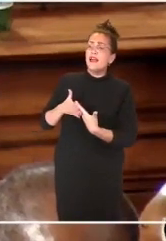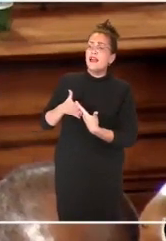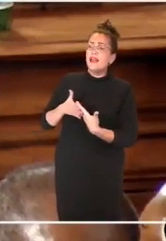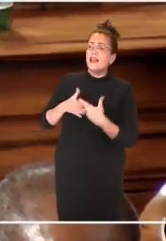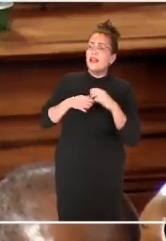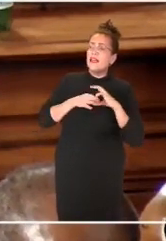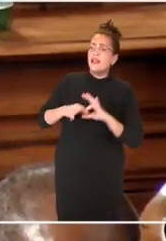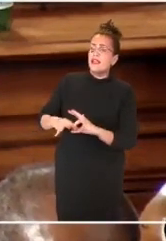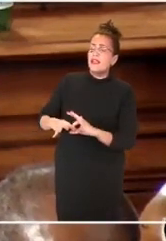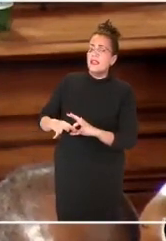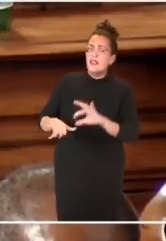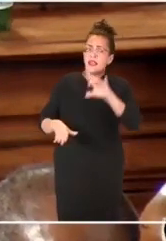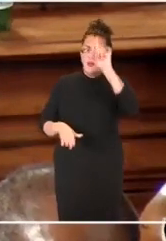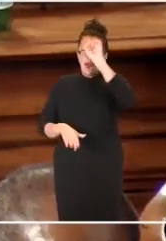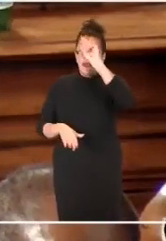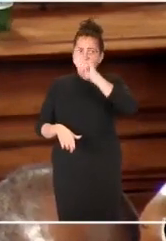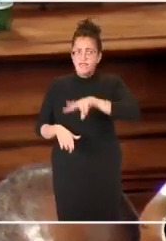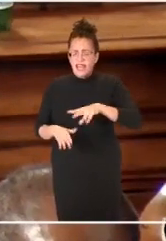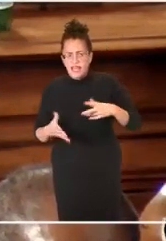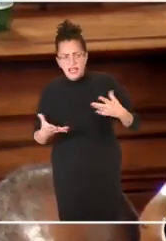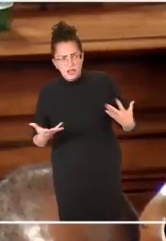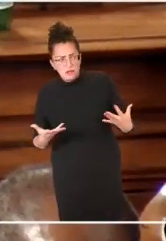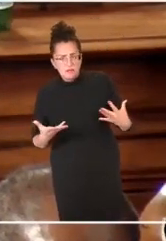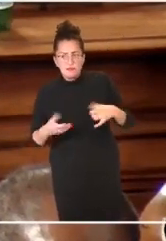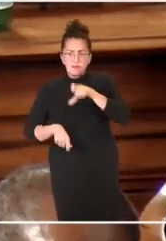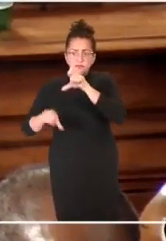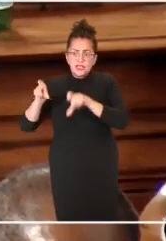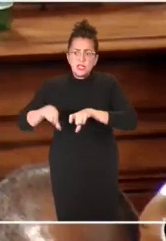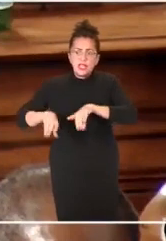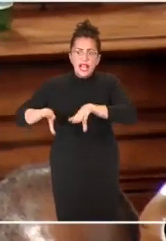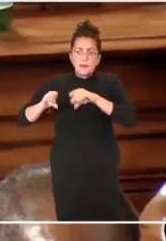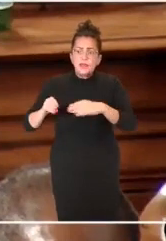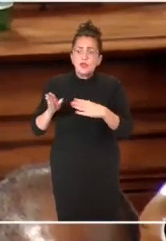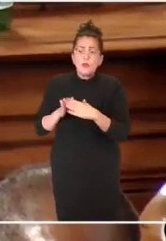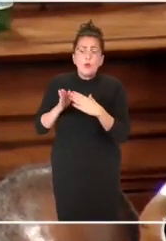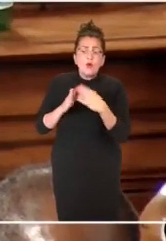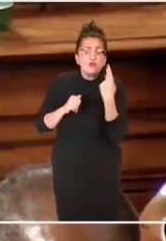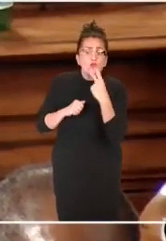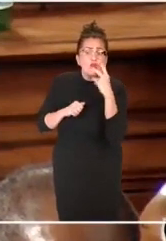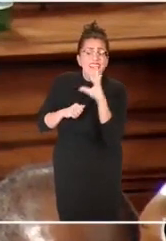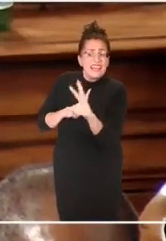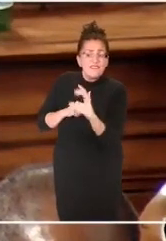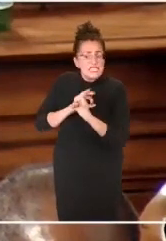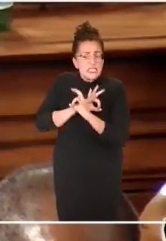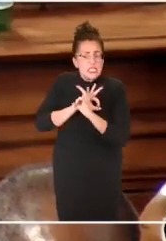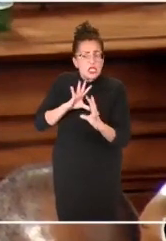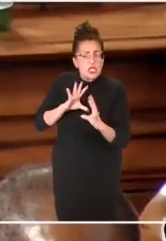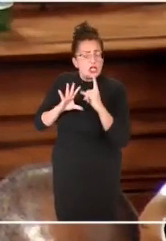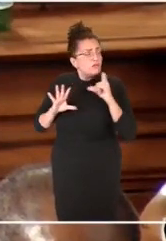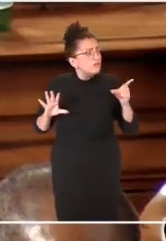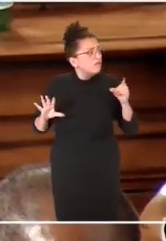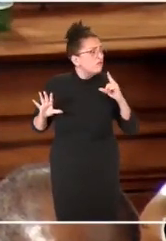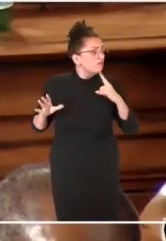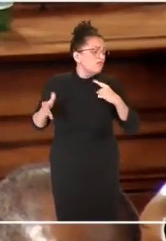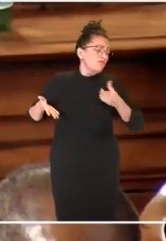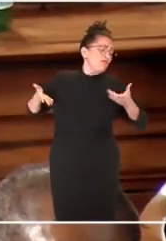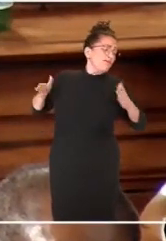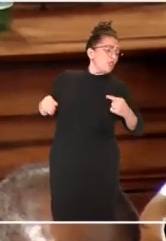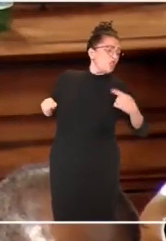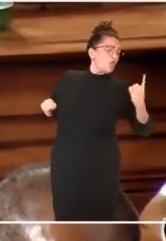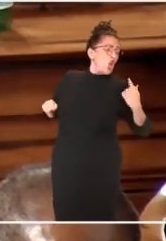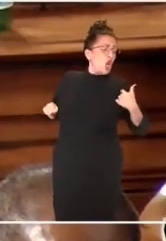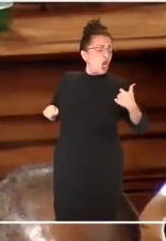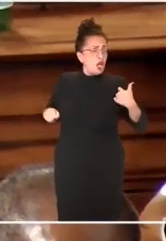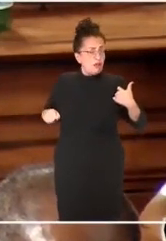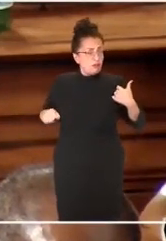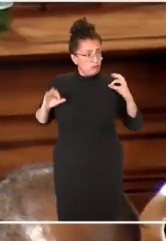pas concerté, examiné avec les habitants de manière diverse. Eh bien, c'est le principal enseignement de cette